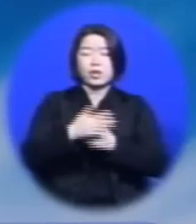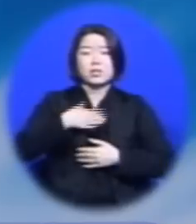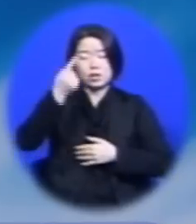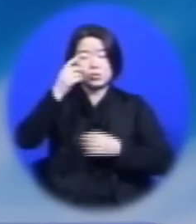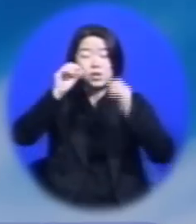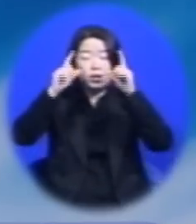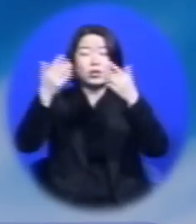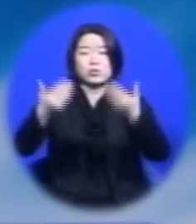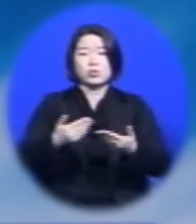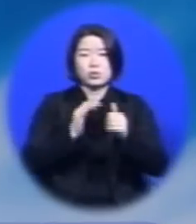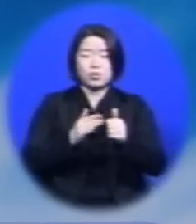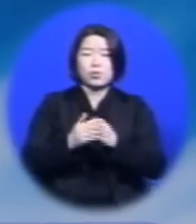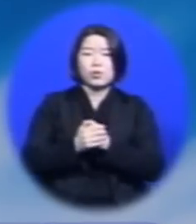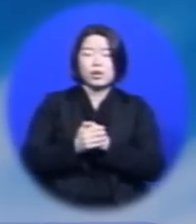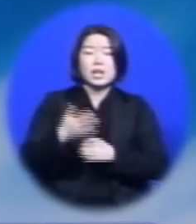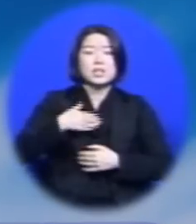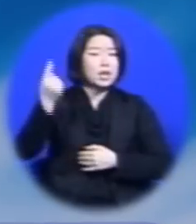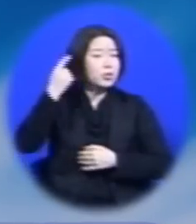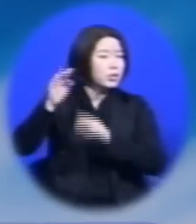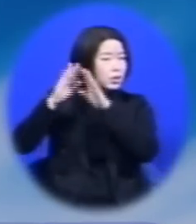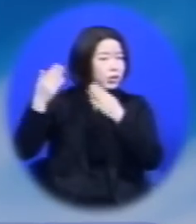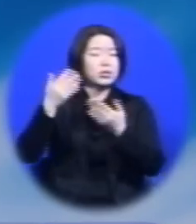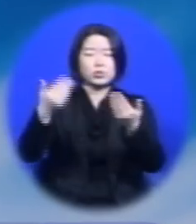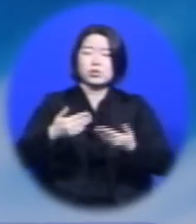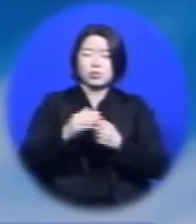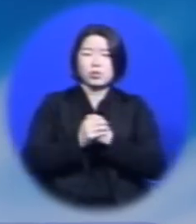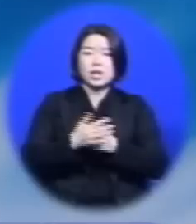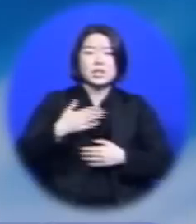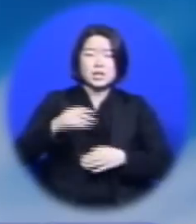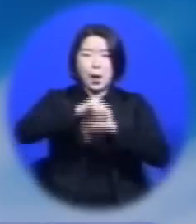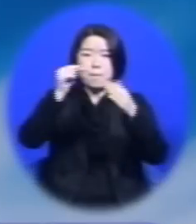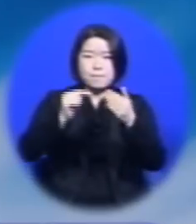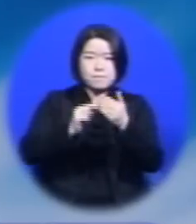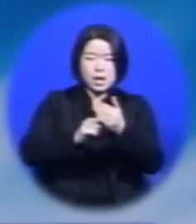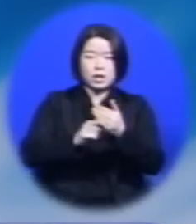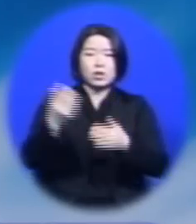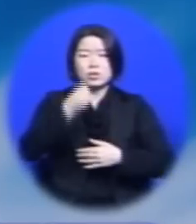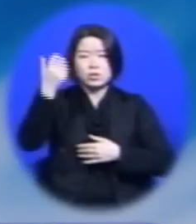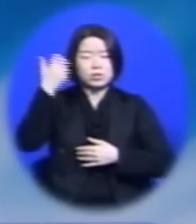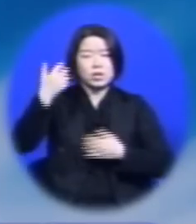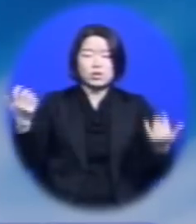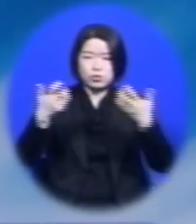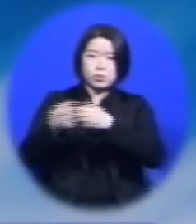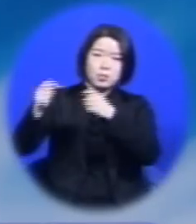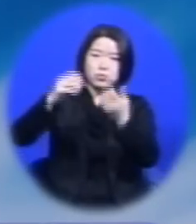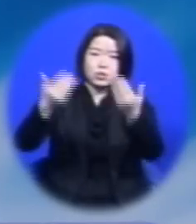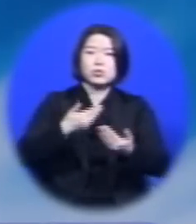눈을 열어주시고 주님, 제 귀를 열어주시고 제 심령의 성령의 충만함을